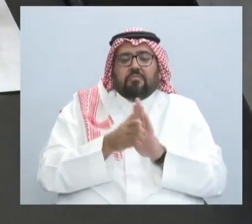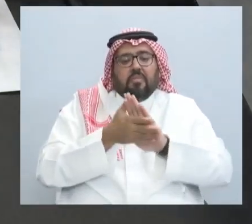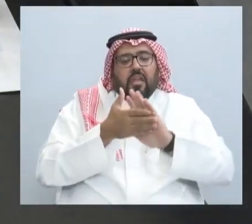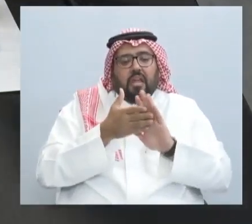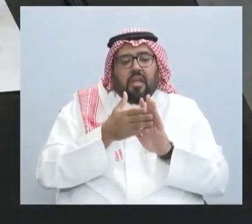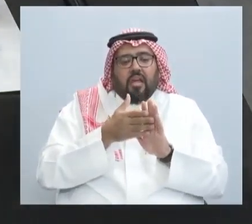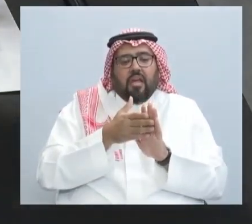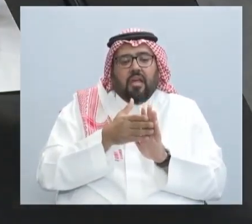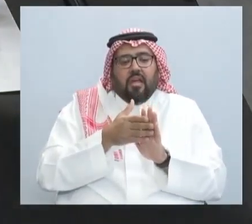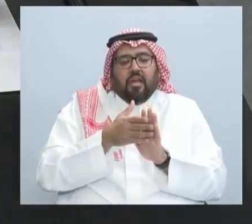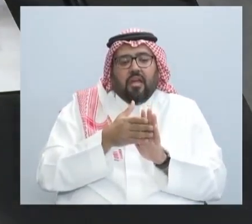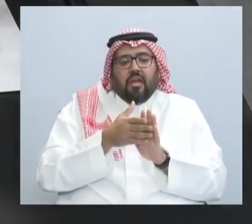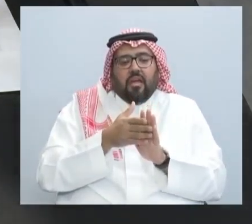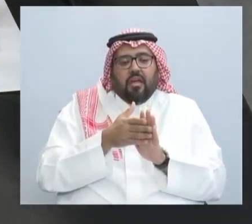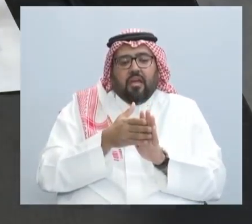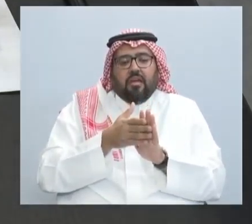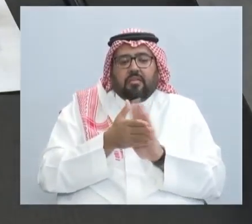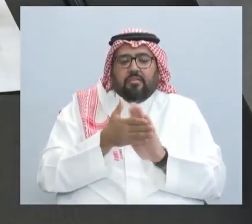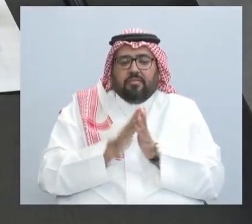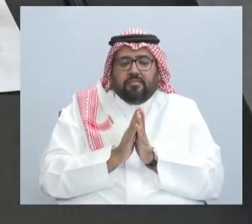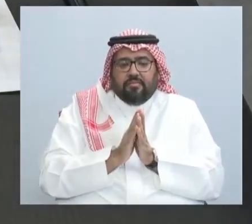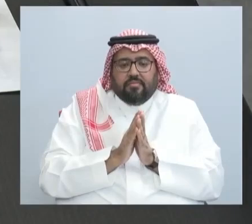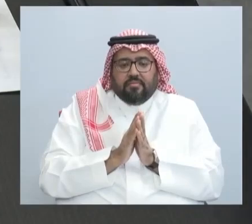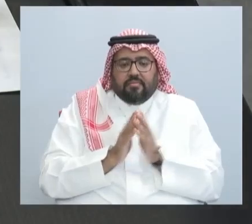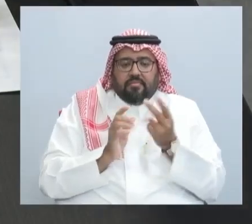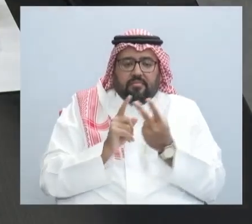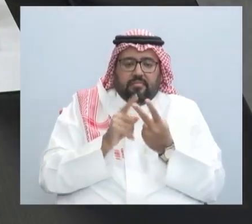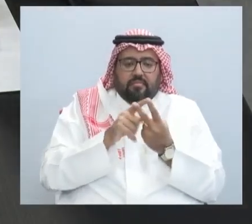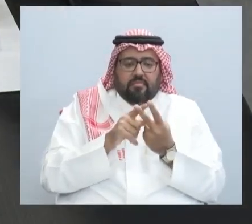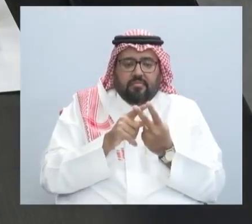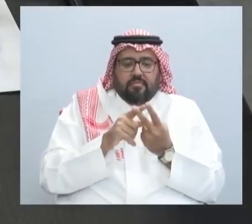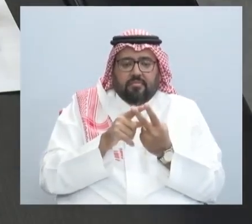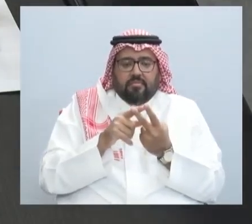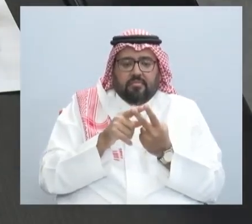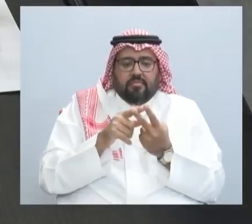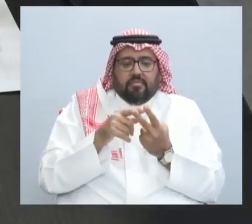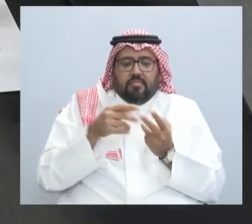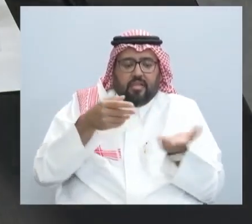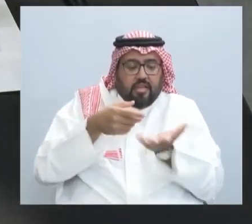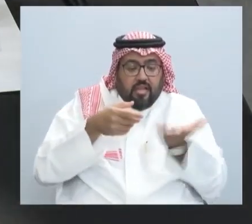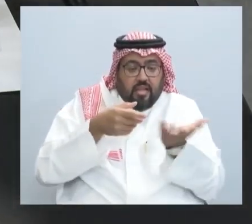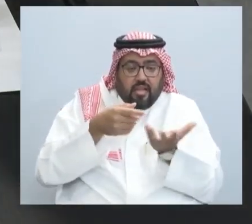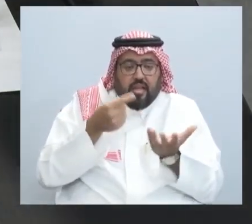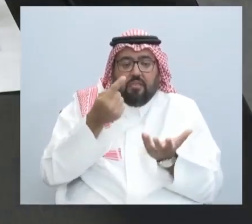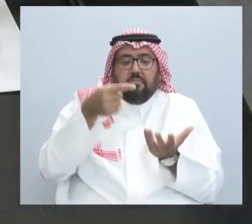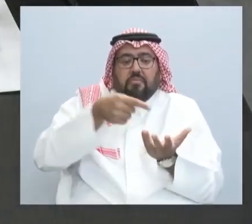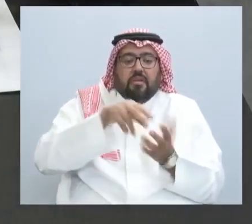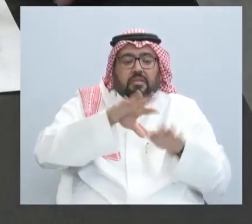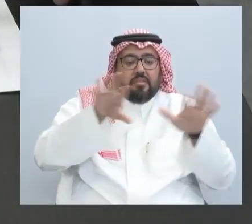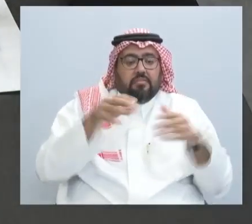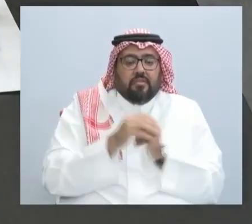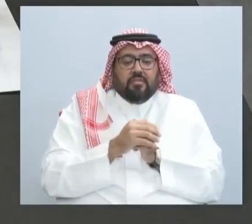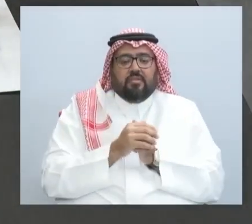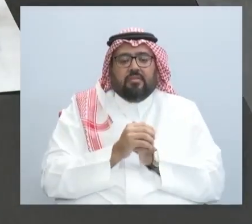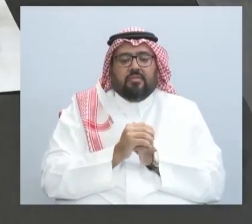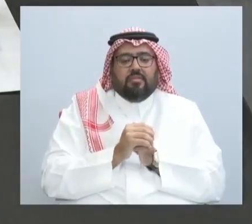باستخدام اداتين ما هما احسنتم اداه المرشح واداه المغناطيس جميع هذه الادوات